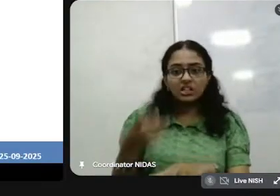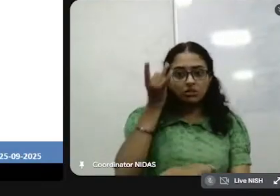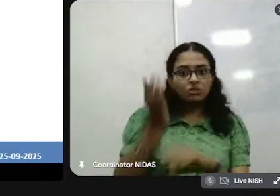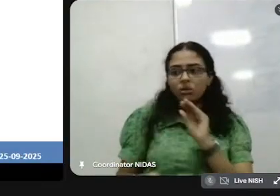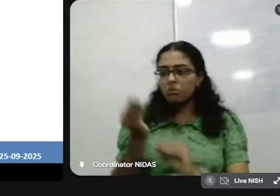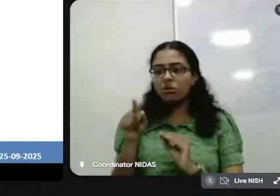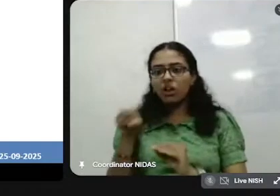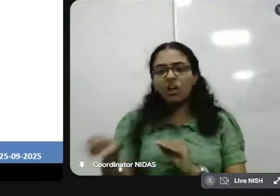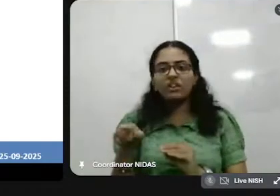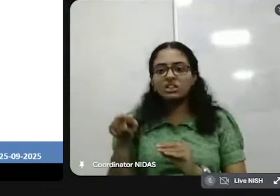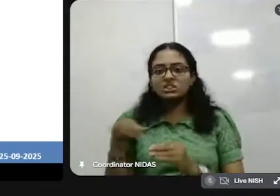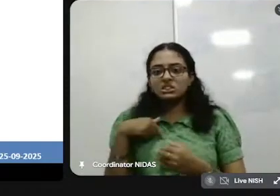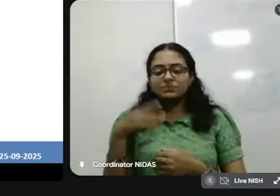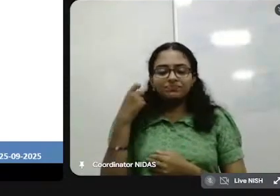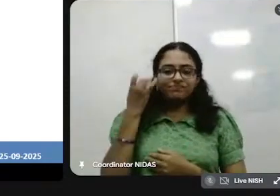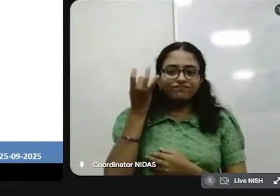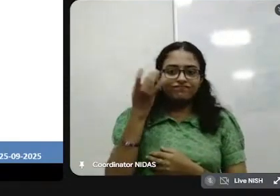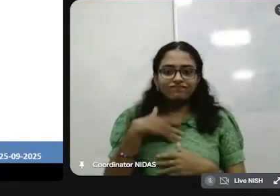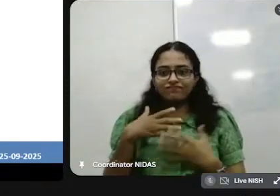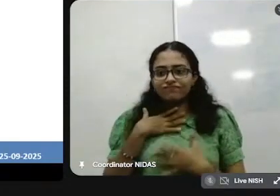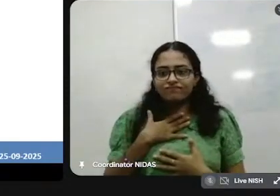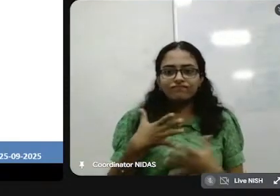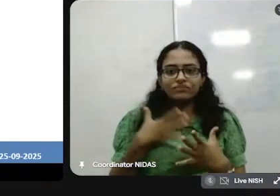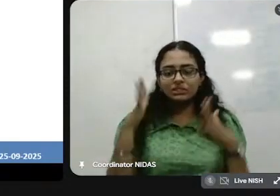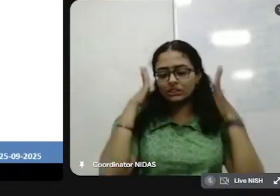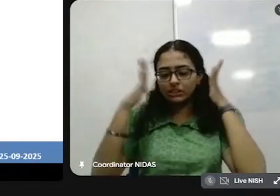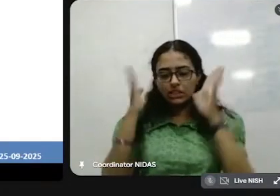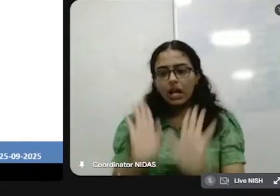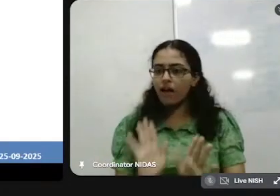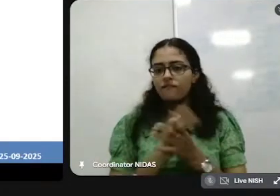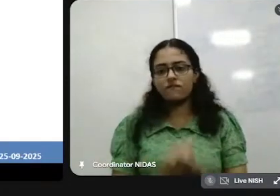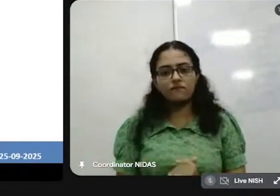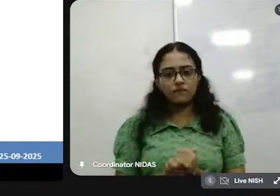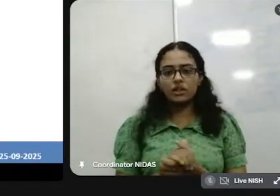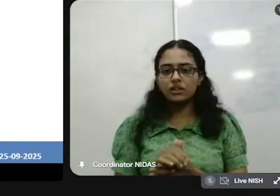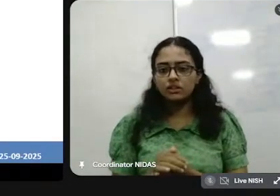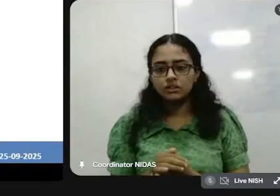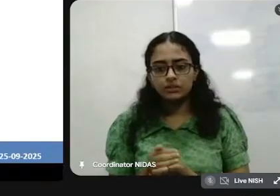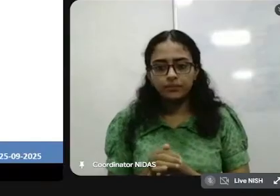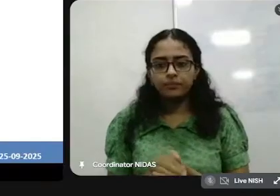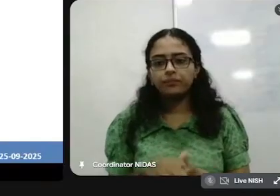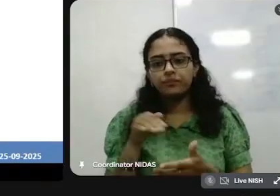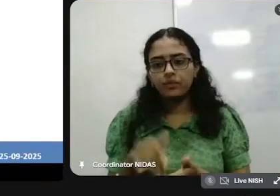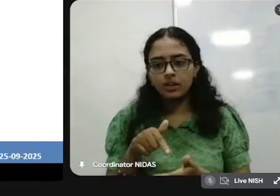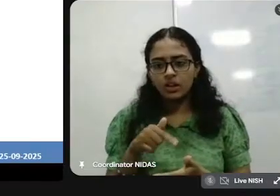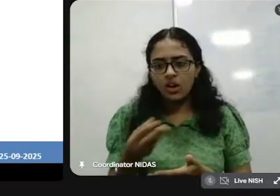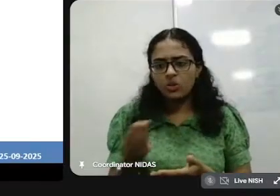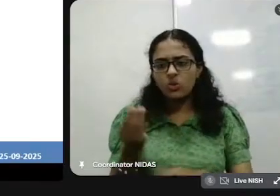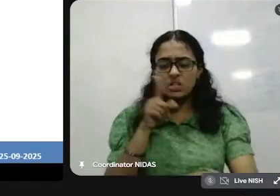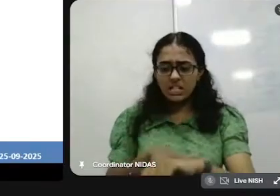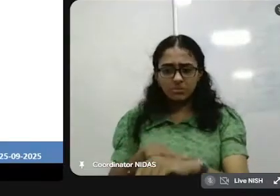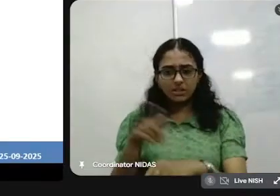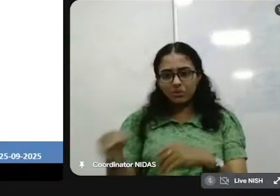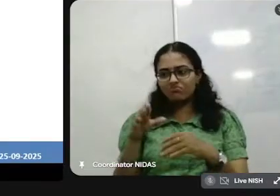ആ സമയത്ത് ഏറ്റവും കൂടുതൽ ക്ഷമയോട് കൂടെ നിന്ന് അവരോട് കാര്യങ്ങൾ പറഞ്ഞ് മനസ്സിലാക്കുകയോ അല്ലെ നമ്മൾ കുറച്ചു നേരത്തേക്ക്